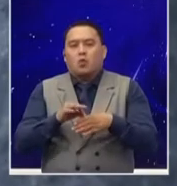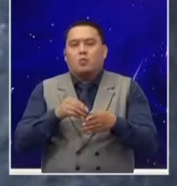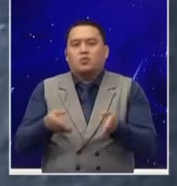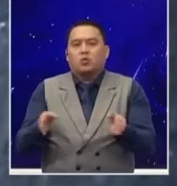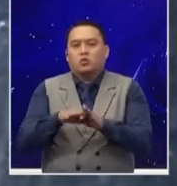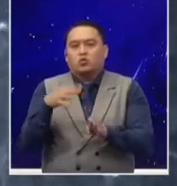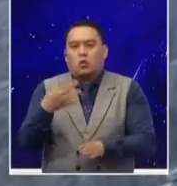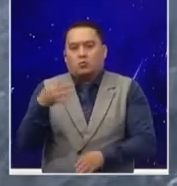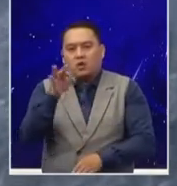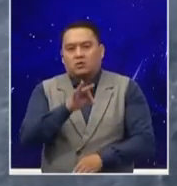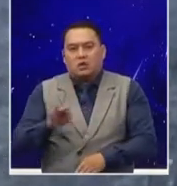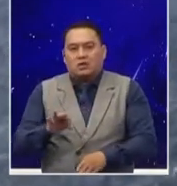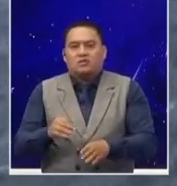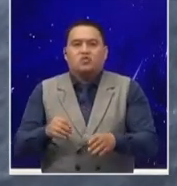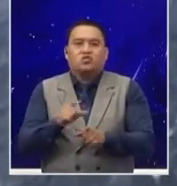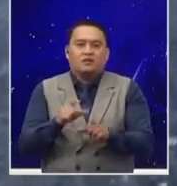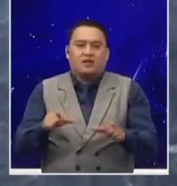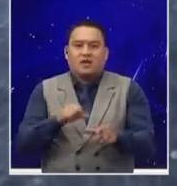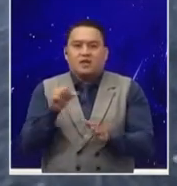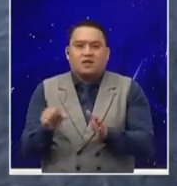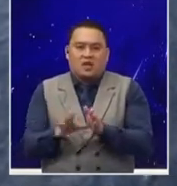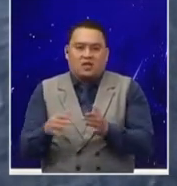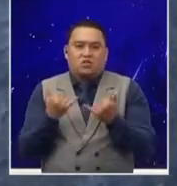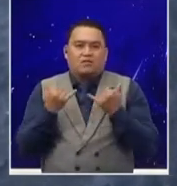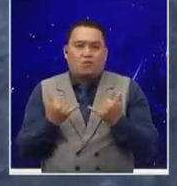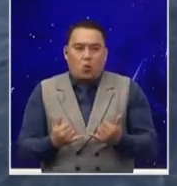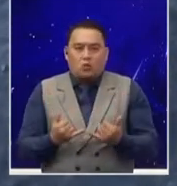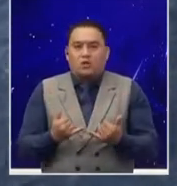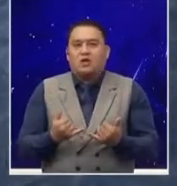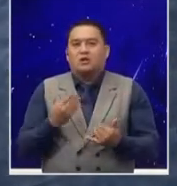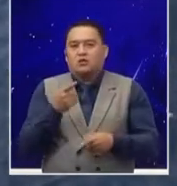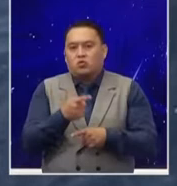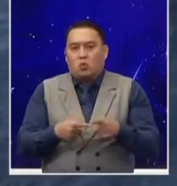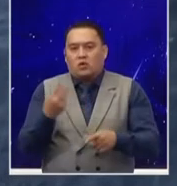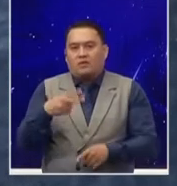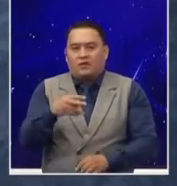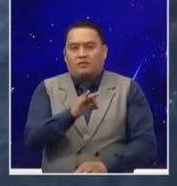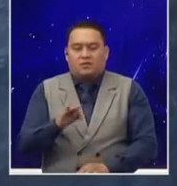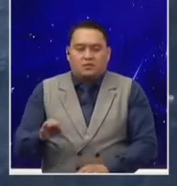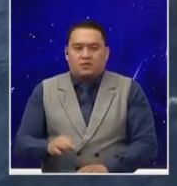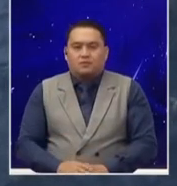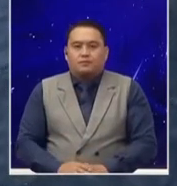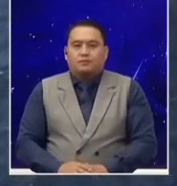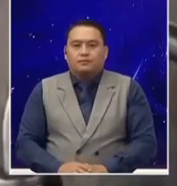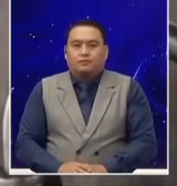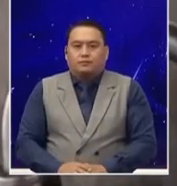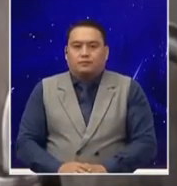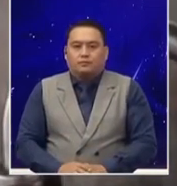покроет до 40% потребности человечества в энергии. В настоящее время его доля составляет около